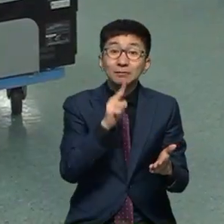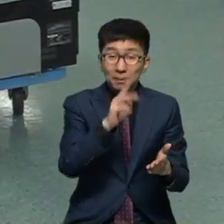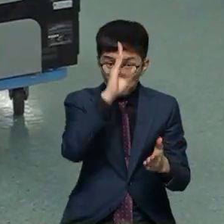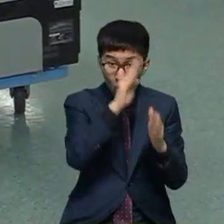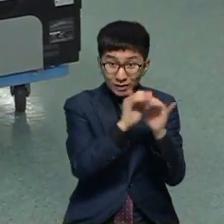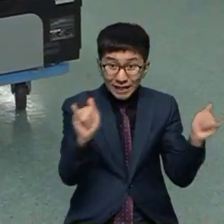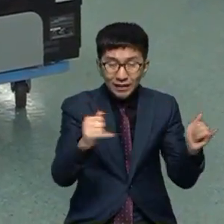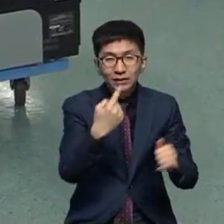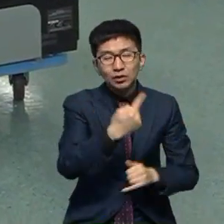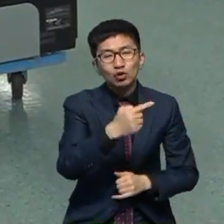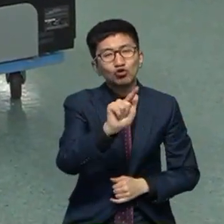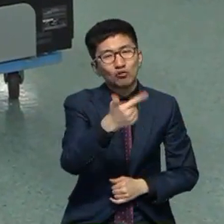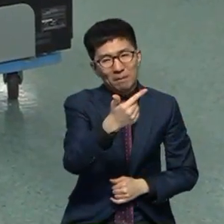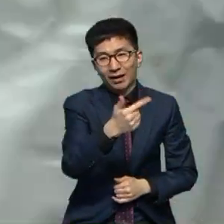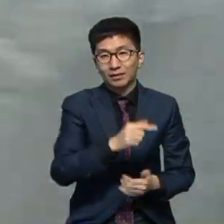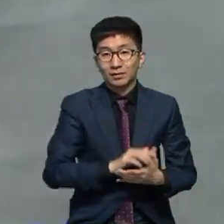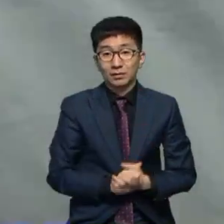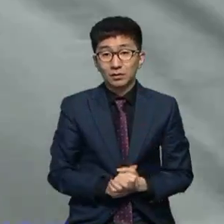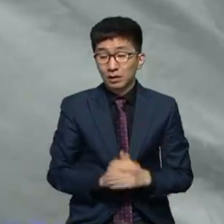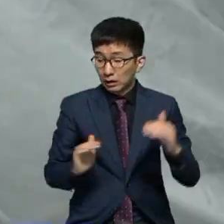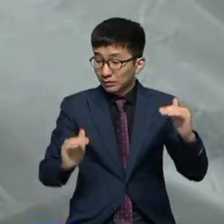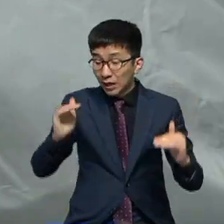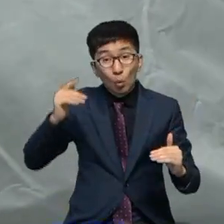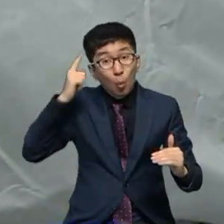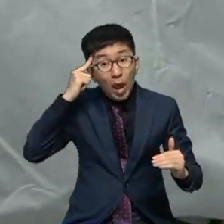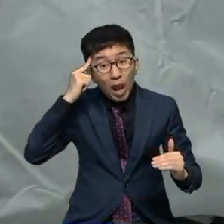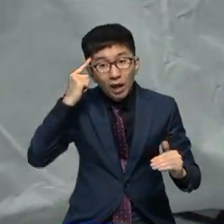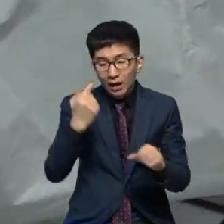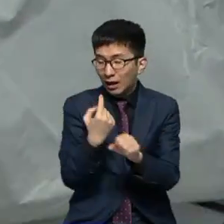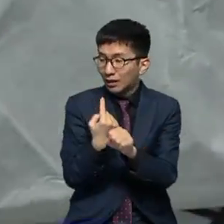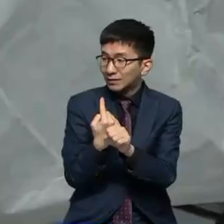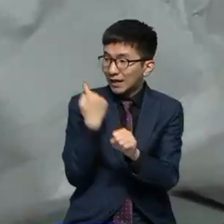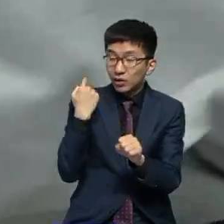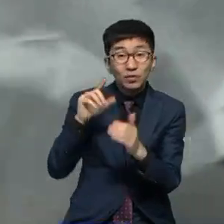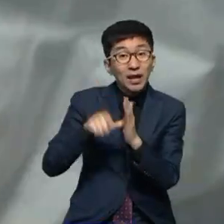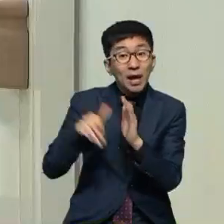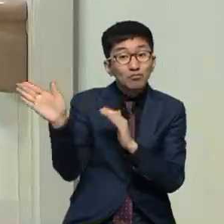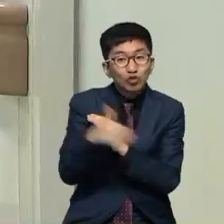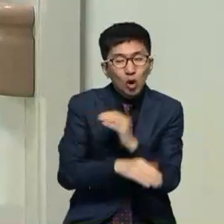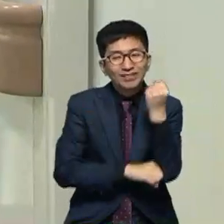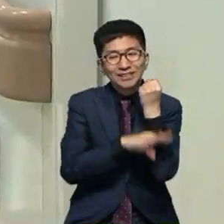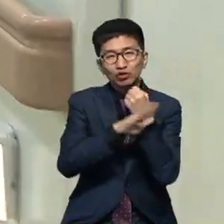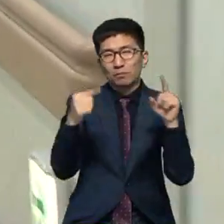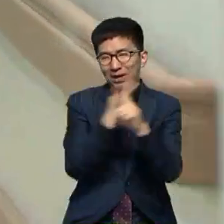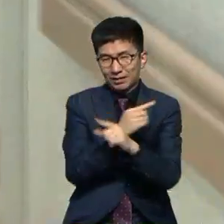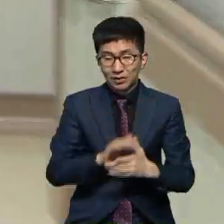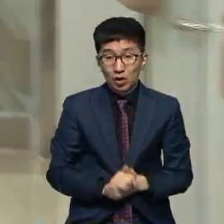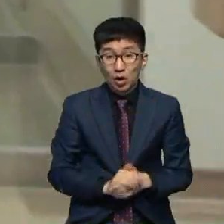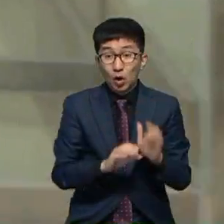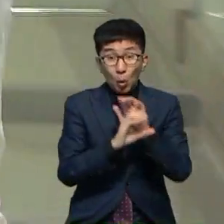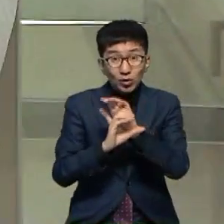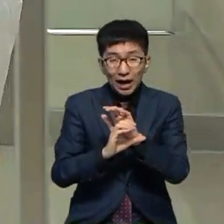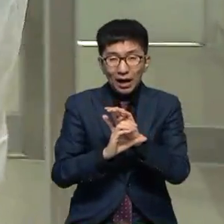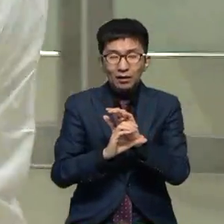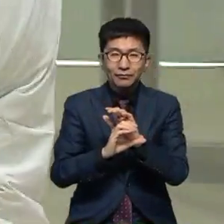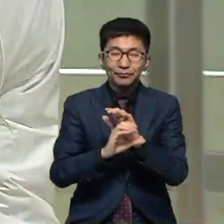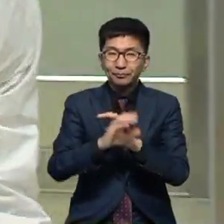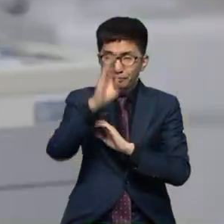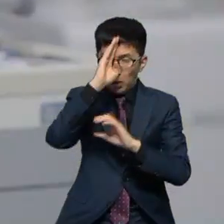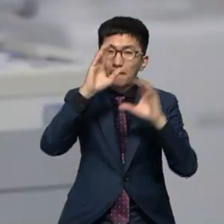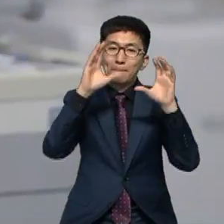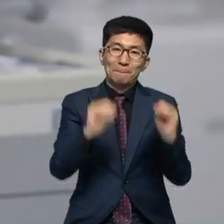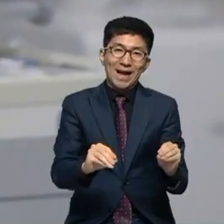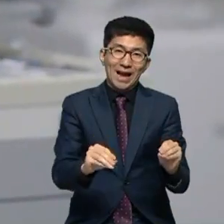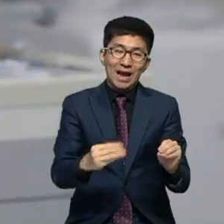1,640개입니다. 차이가 나는 건 지난해 말부터 기준이 바뀌어서입니다. 코로나는 완치 판정을 받아 위중증